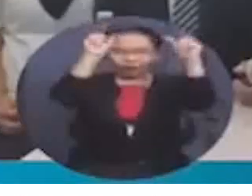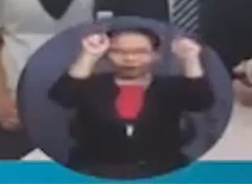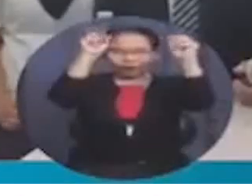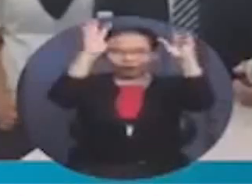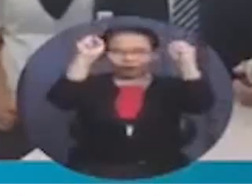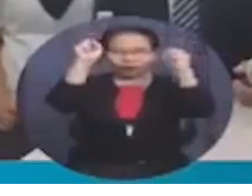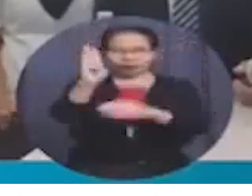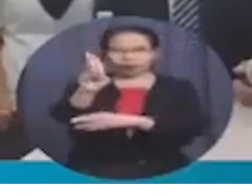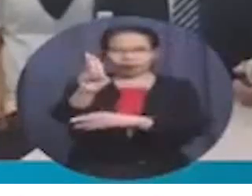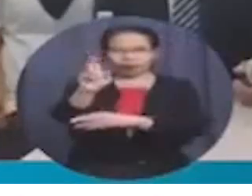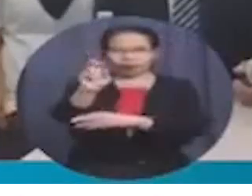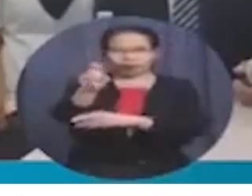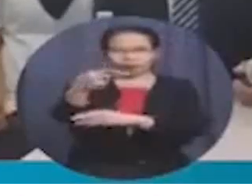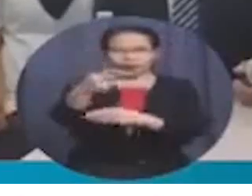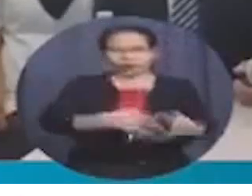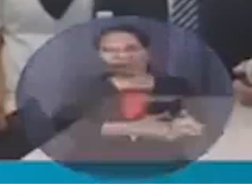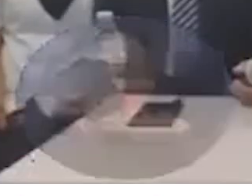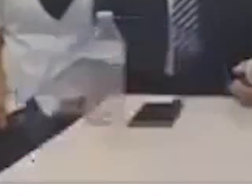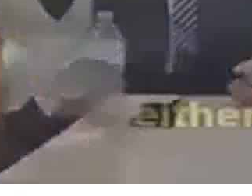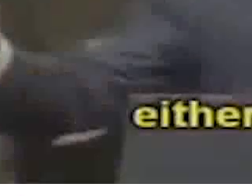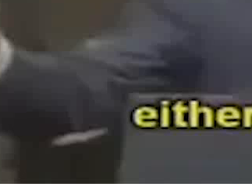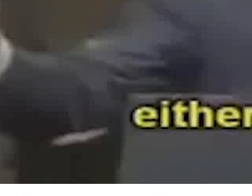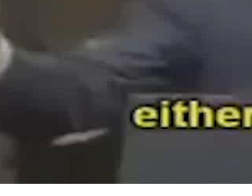si President Bush ng Amerika.